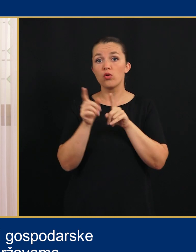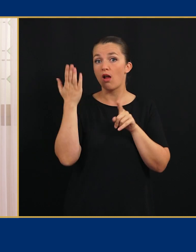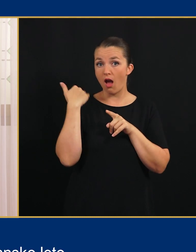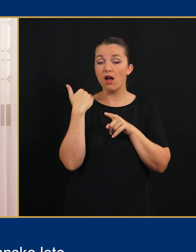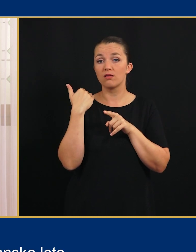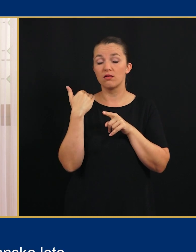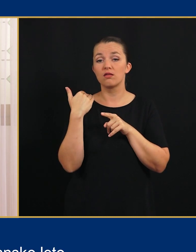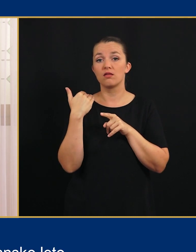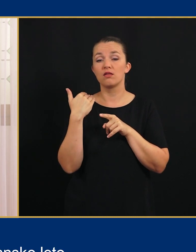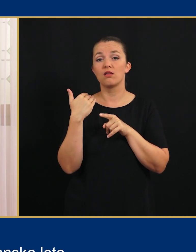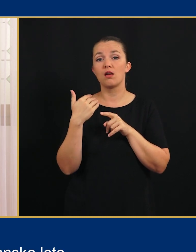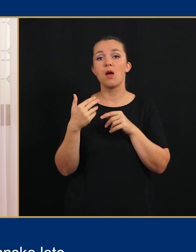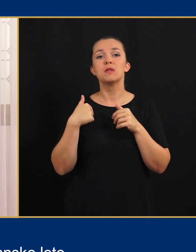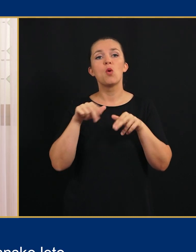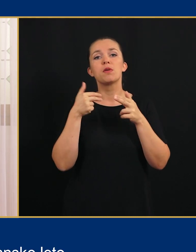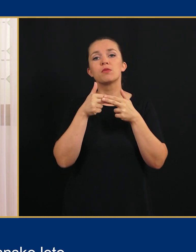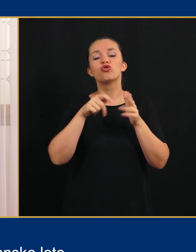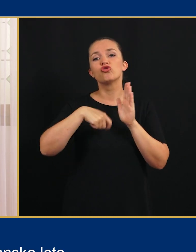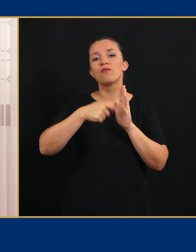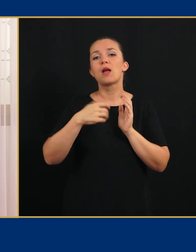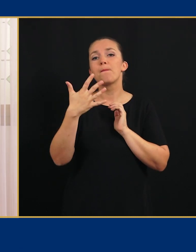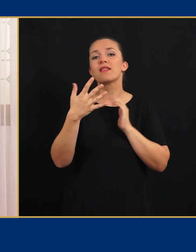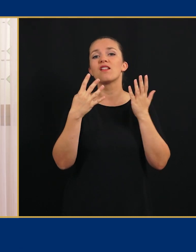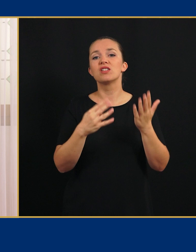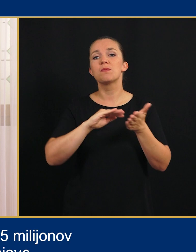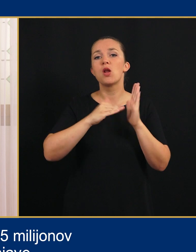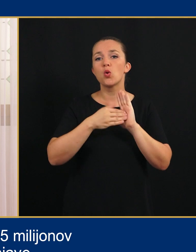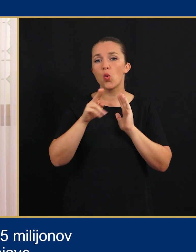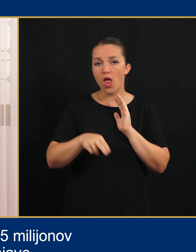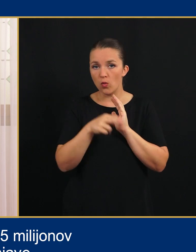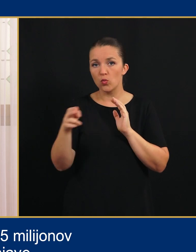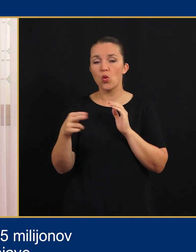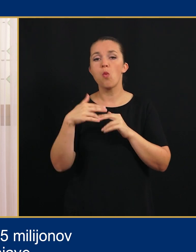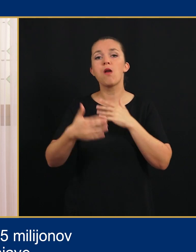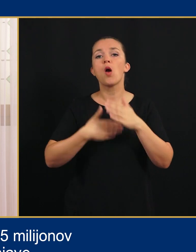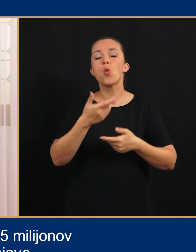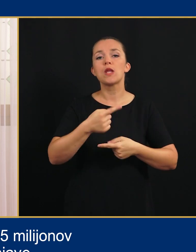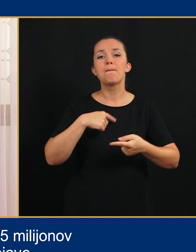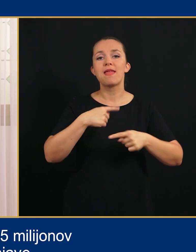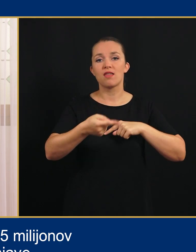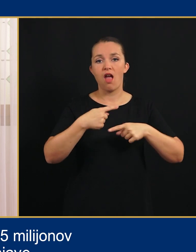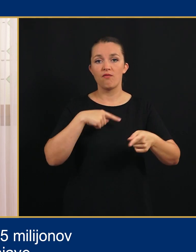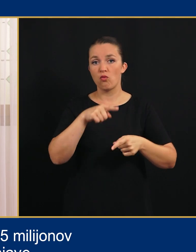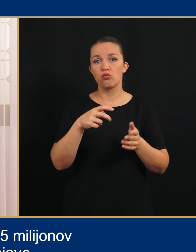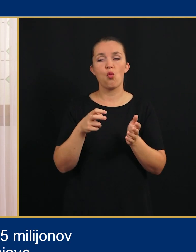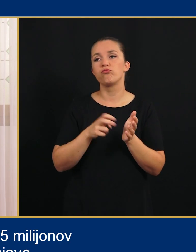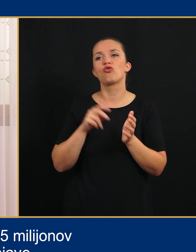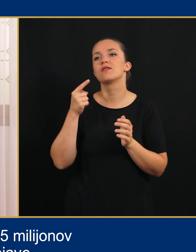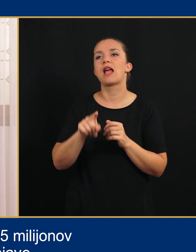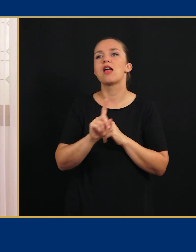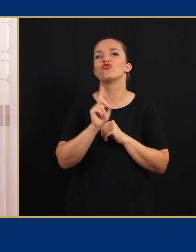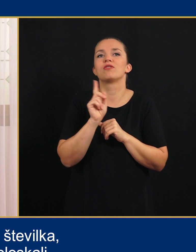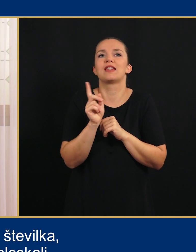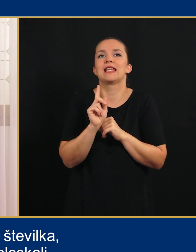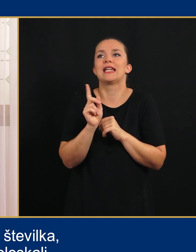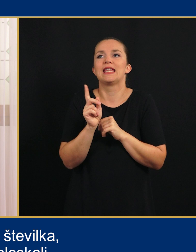državama. Številke so višje, kot so lansko leto. Približali smo se številki 95 milijonov evrov blagovne menjave,